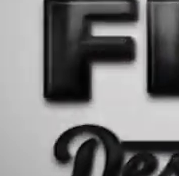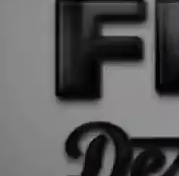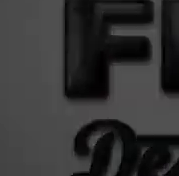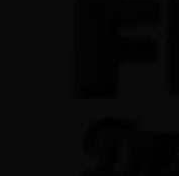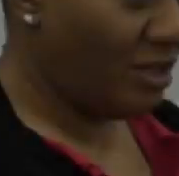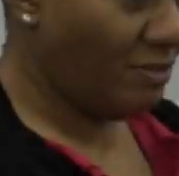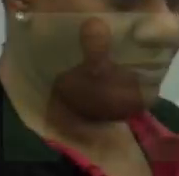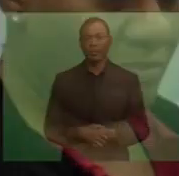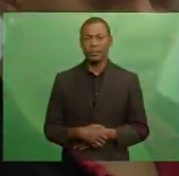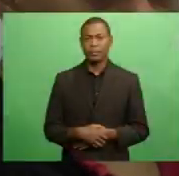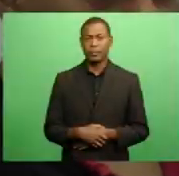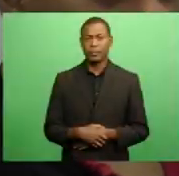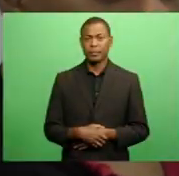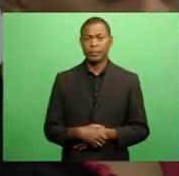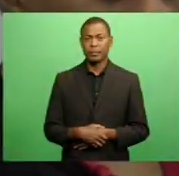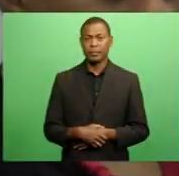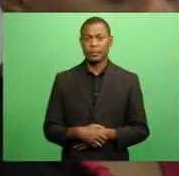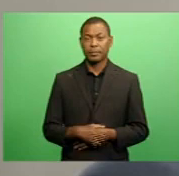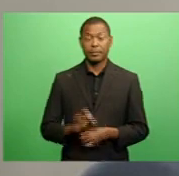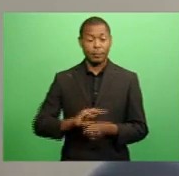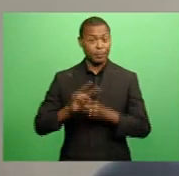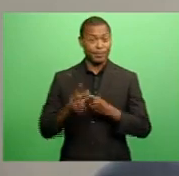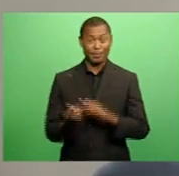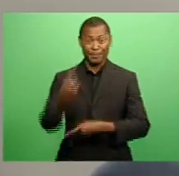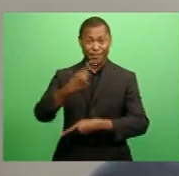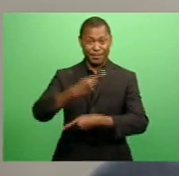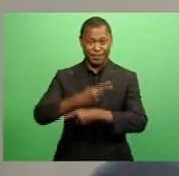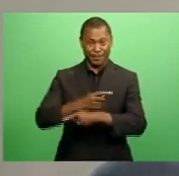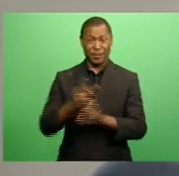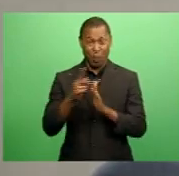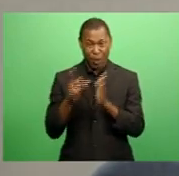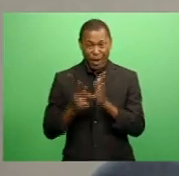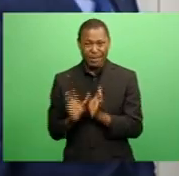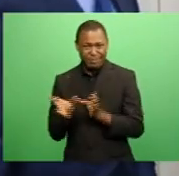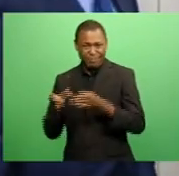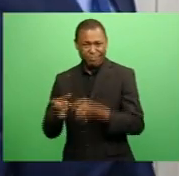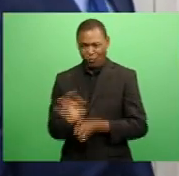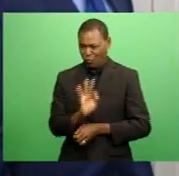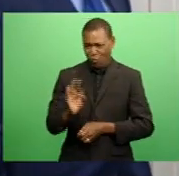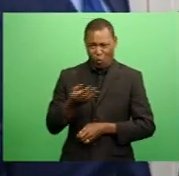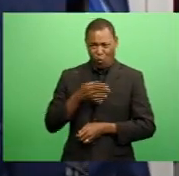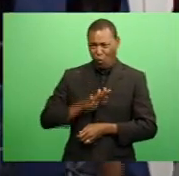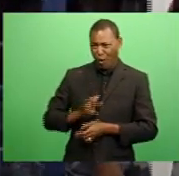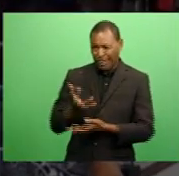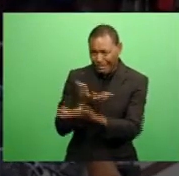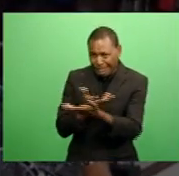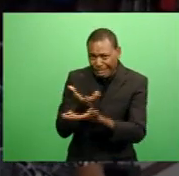2 देश की In the news tonight, political parties unwilling to engage.